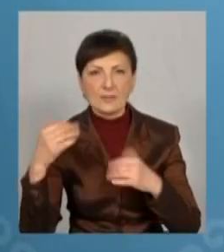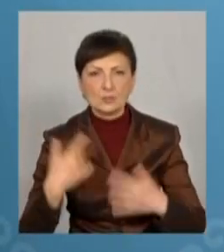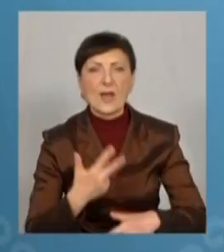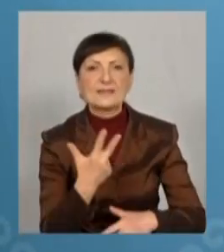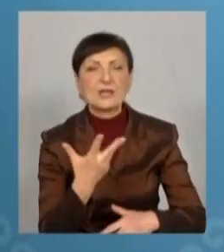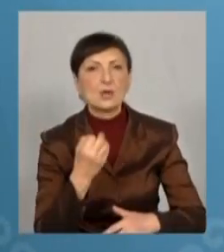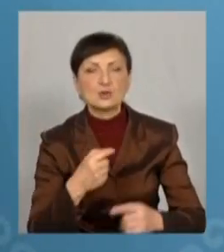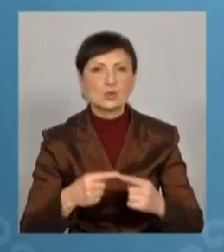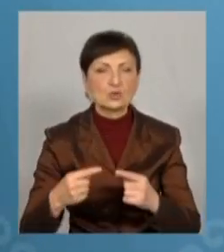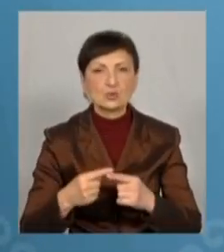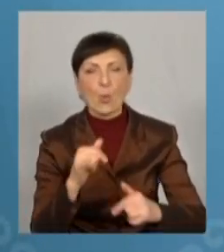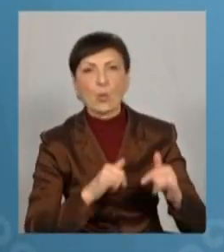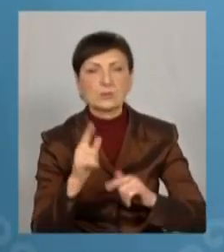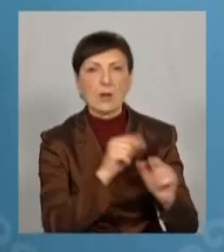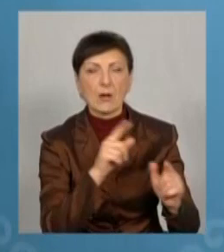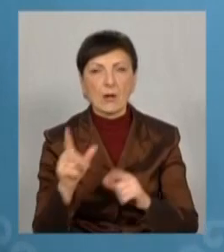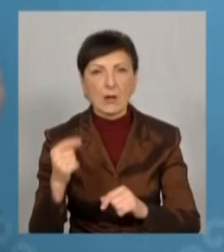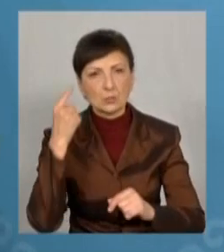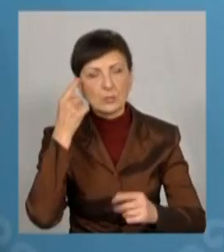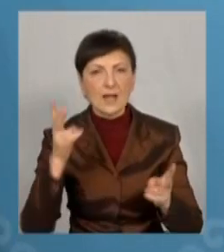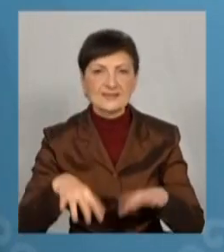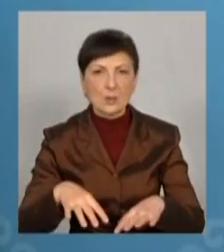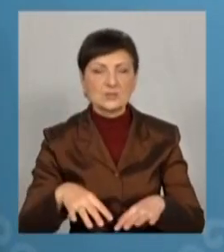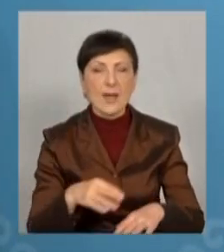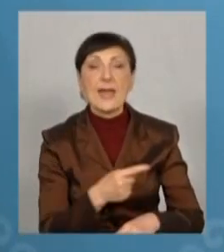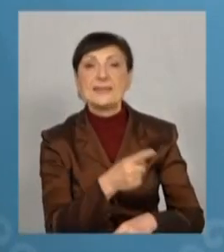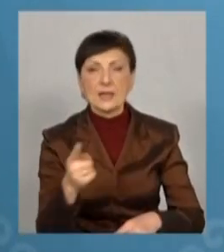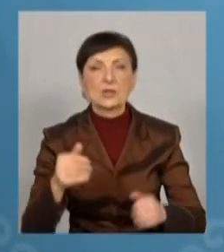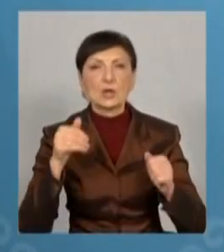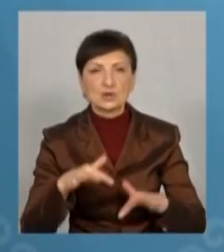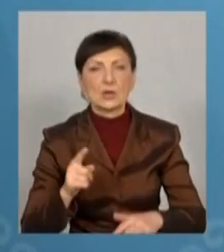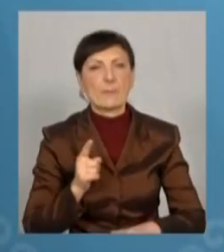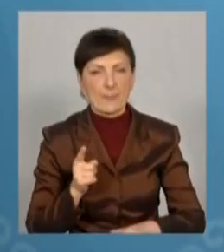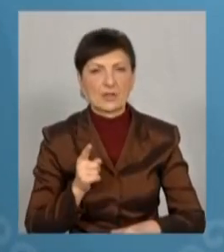определились, куда они полетят, либо останутся. Некоторые решили переждать ситуацию.